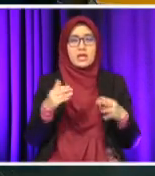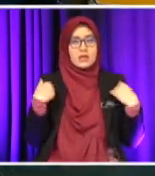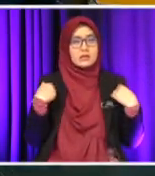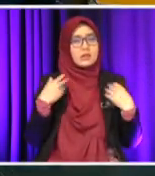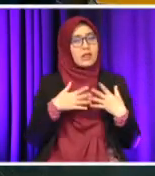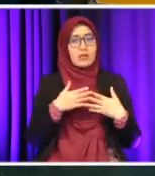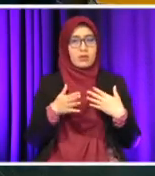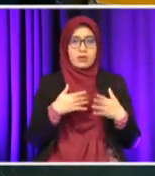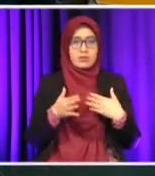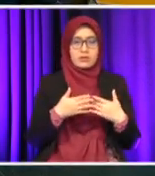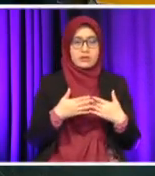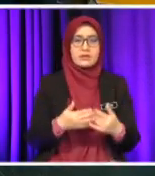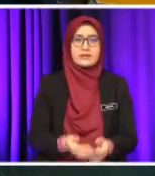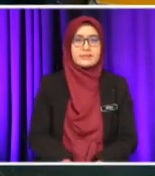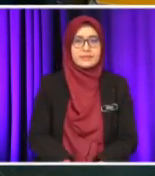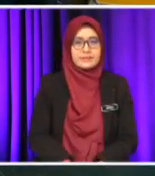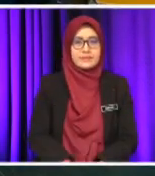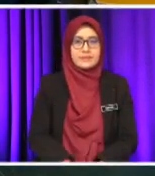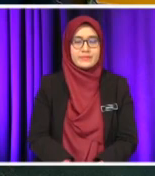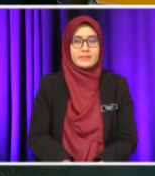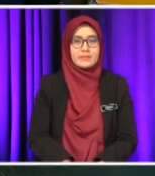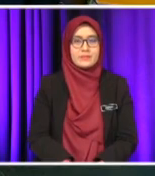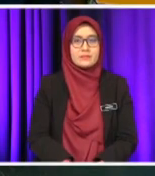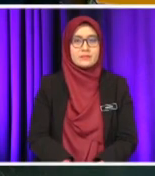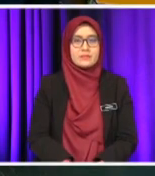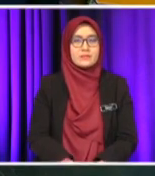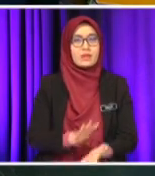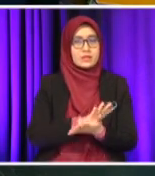memberi nilai tambah dalam kehidupan kita jadi